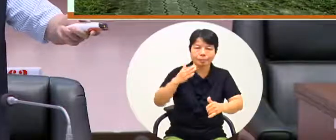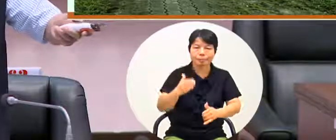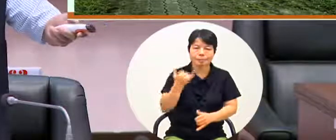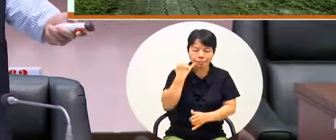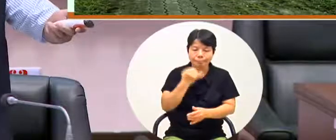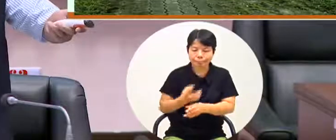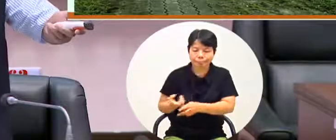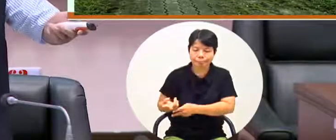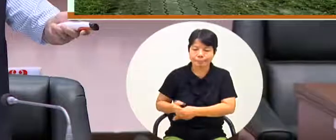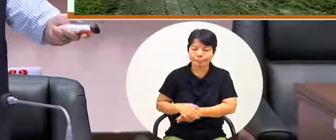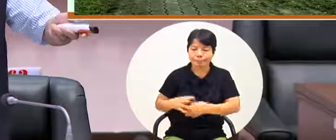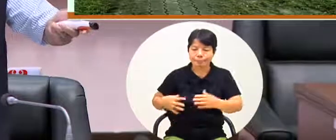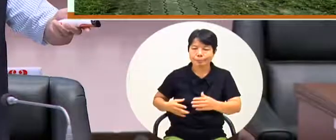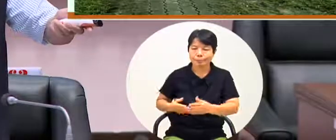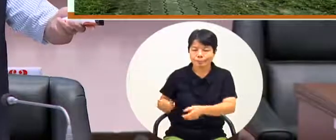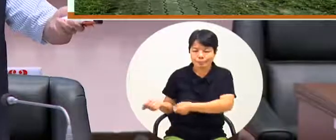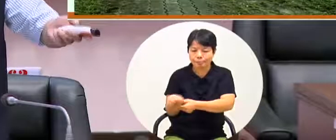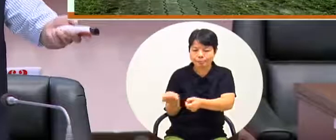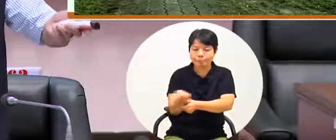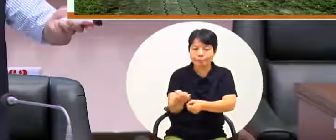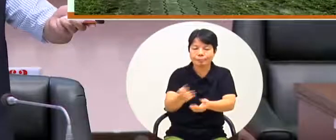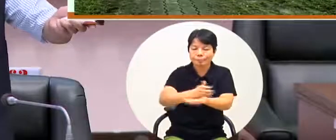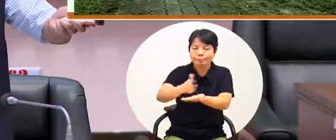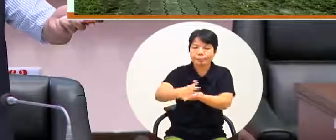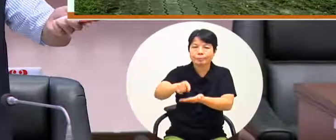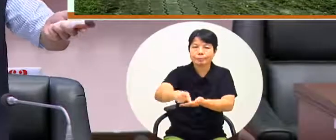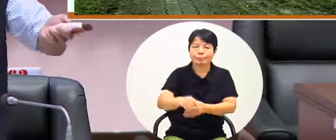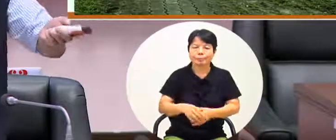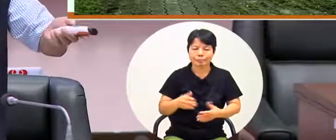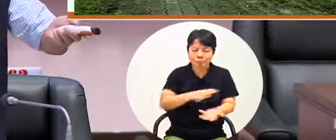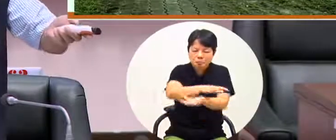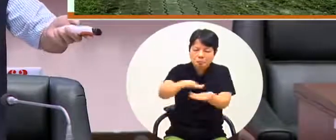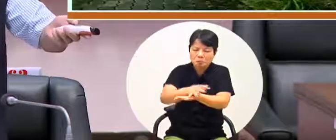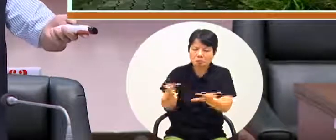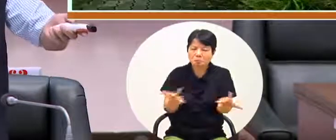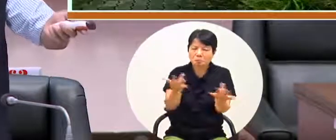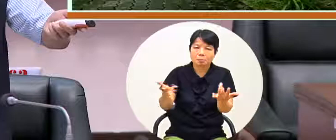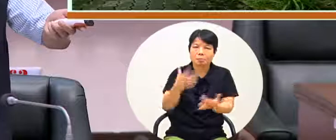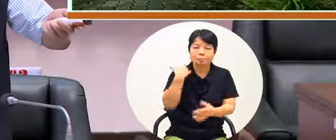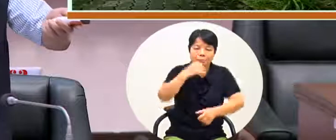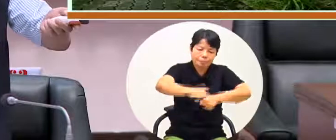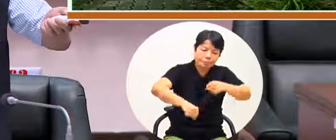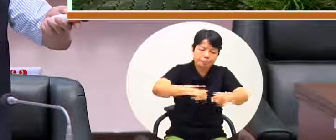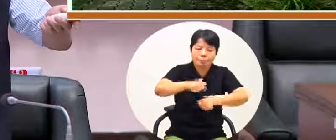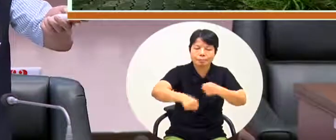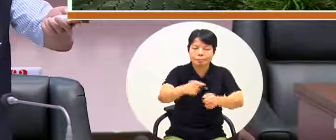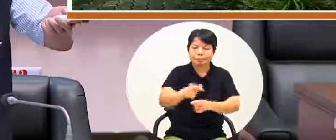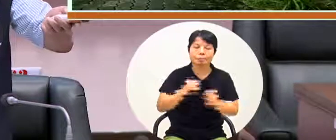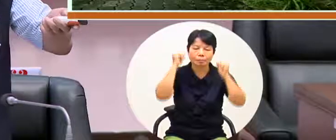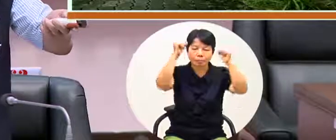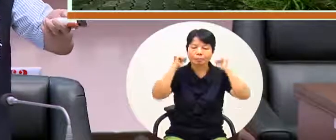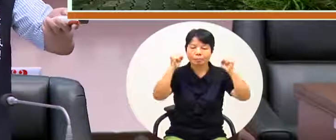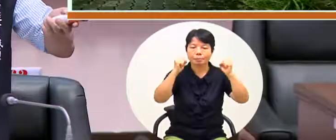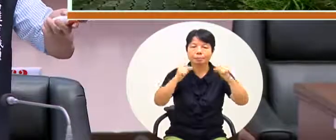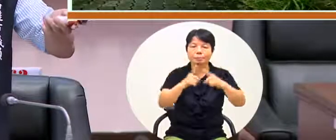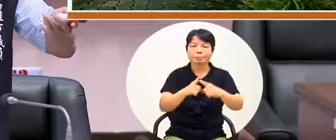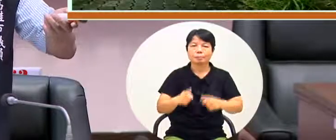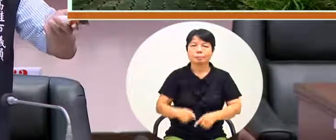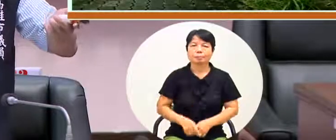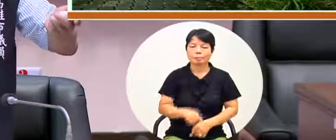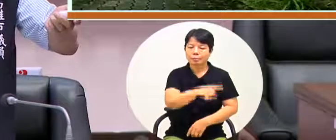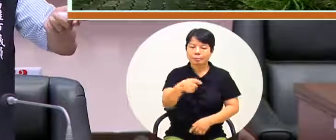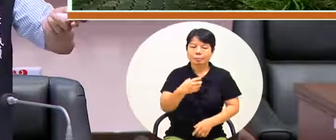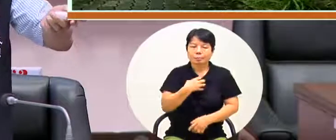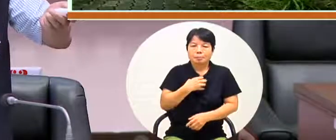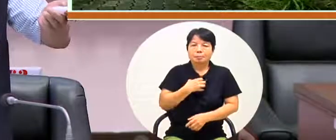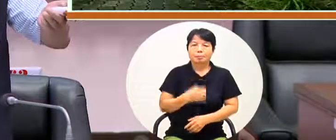遐尼侪吼，啊，所以地势翘。脚踏车的，也是讲伫遐咧运动的人吼，拢非常惊，唔知伫遐会覕啥物蚊